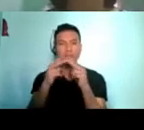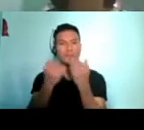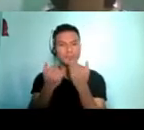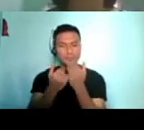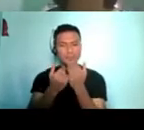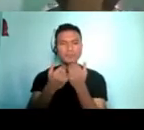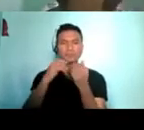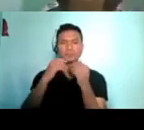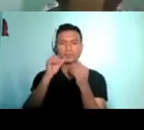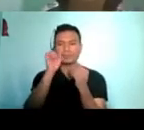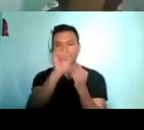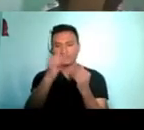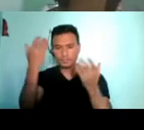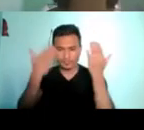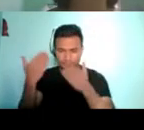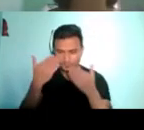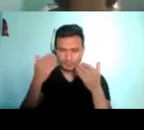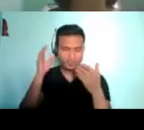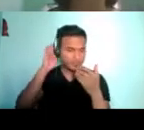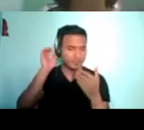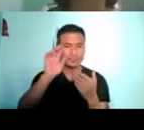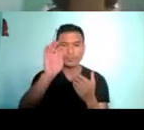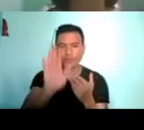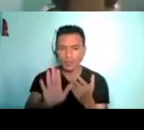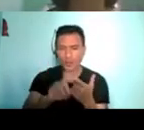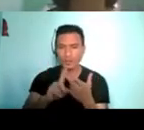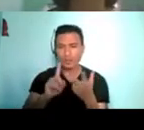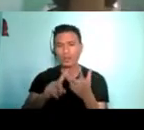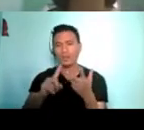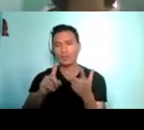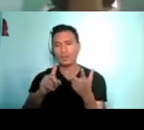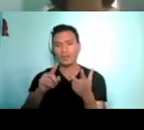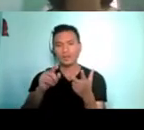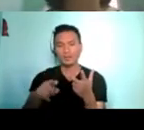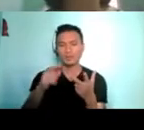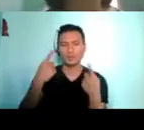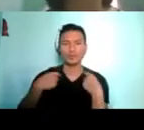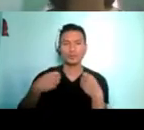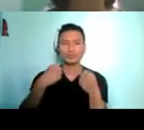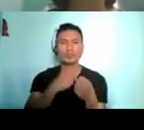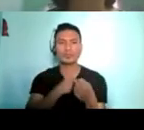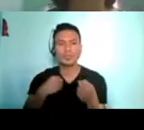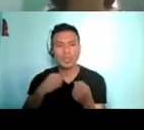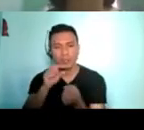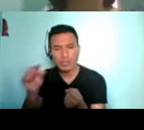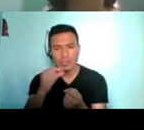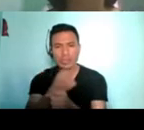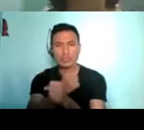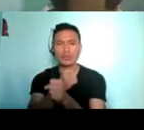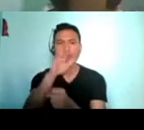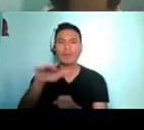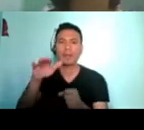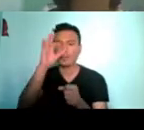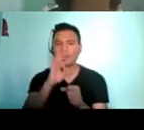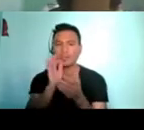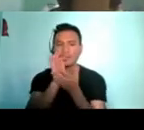आफ्नो आफू हिंसामा परेको खबर सुनाउन सक्नुहुन्छ होइन। त्यसले के हुन्छ त भन्दाखेरि स्वास्थ्य उपचारका कुराहरू, जोखिममा परेको बालबालिकालाई